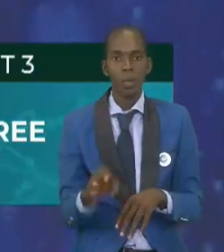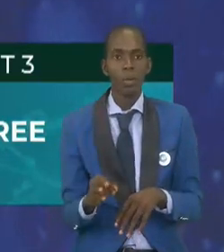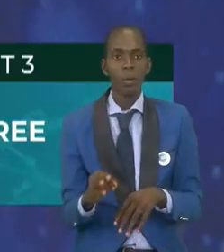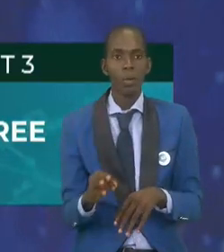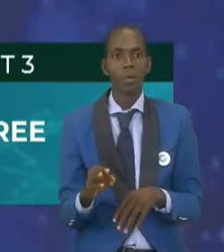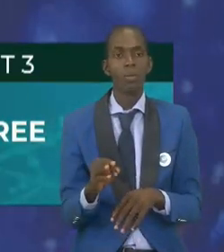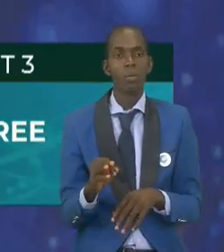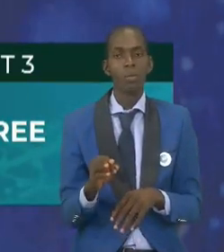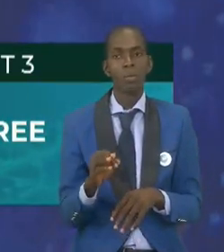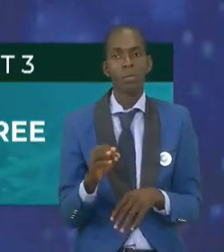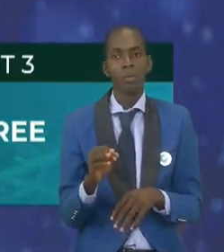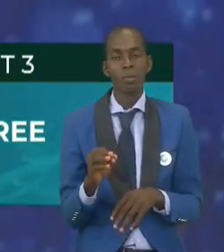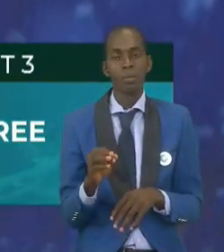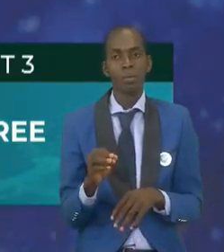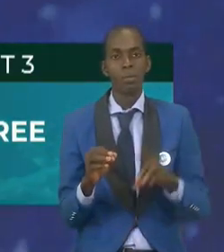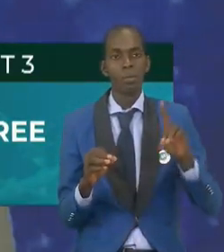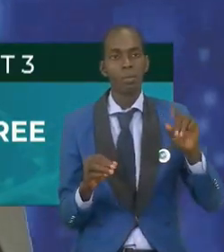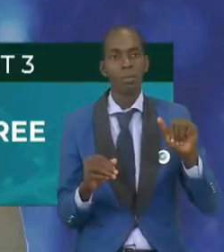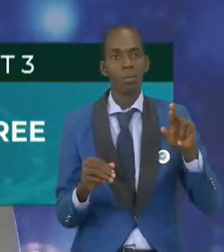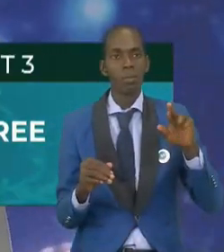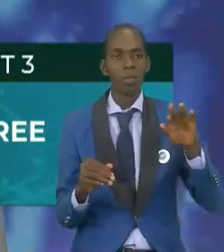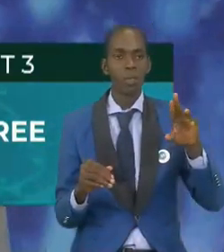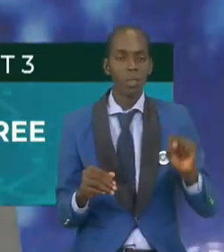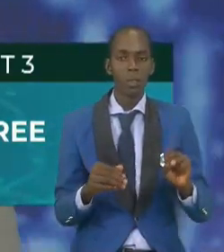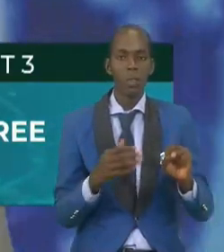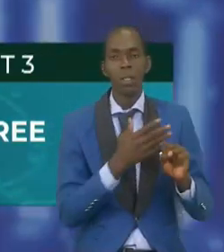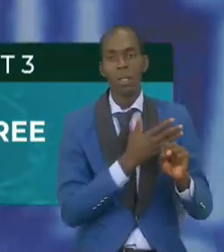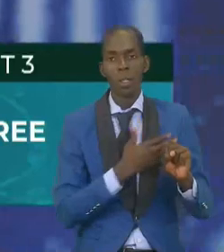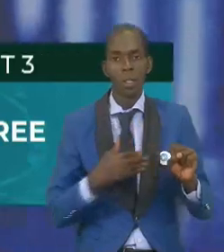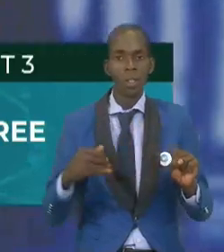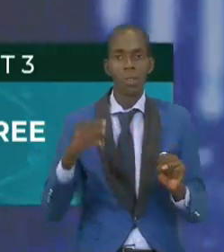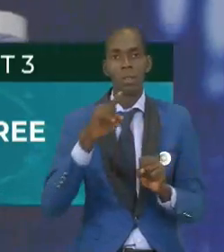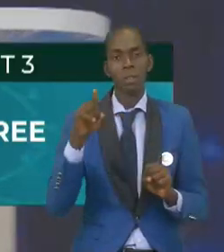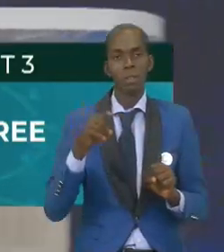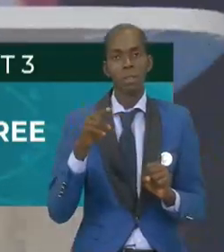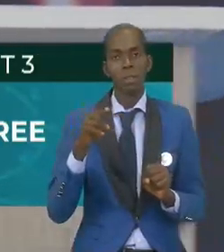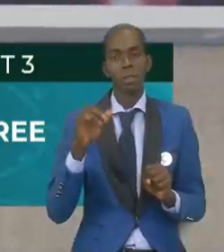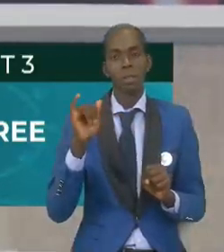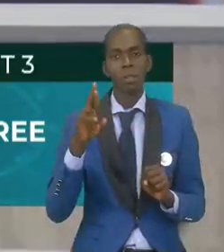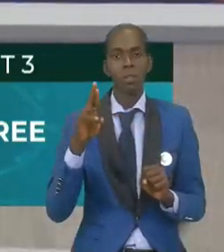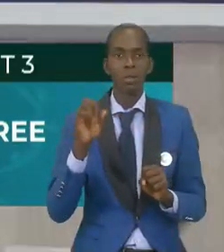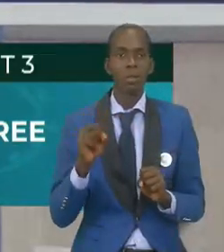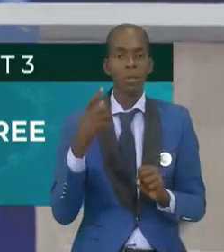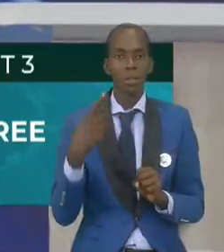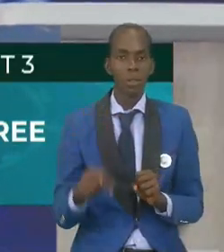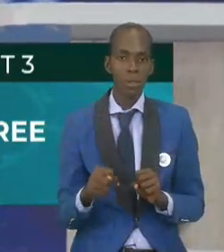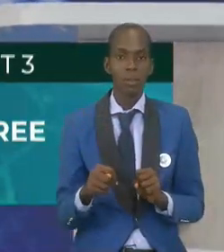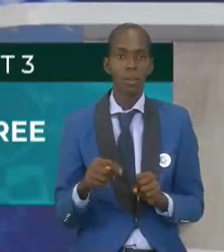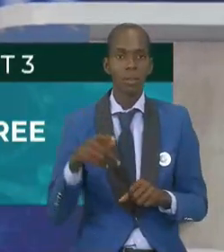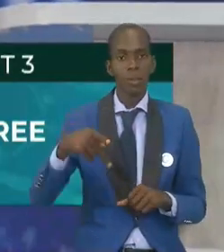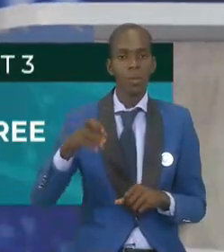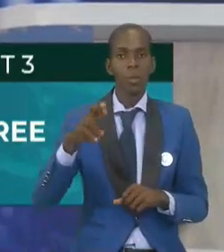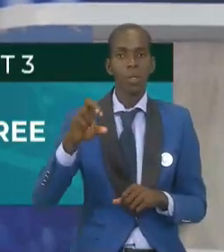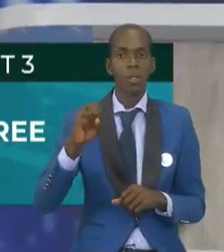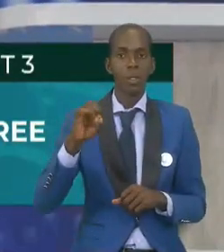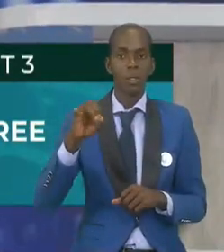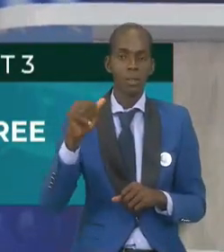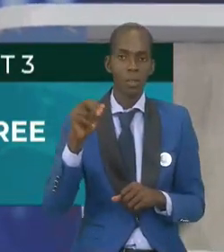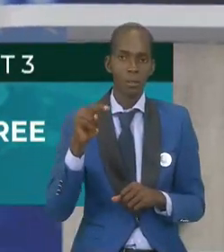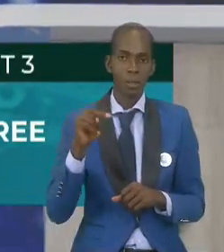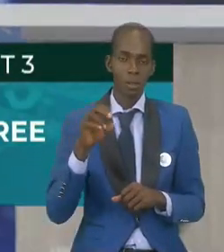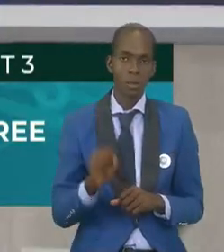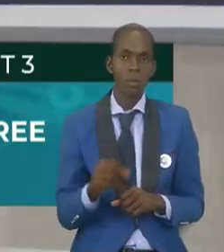a prospéré sous le règne dernier prospérer sur le règne de Darius et sous le règne de Cyrus le